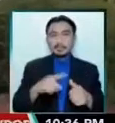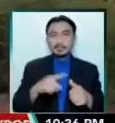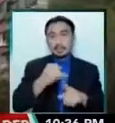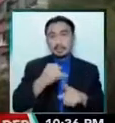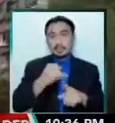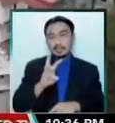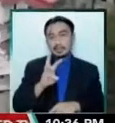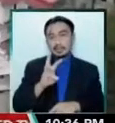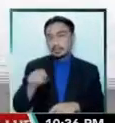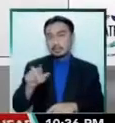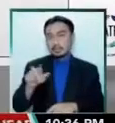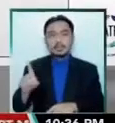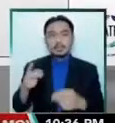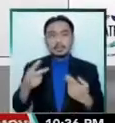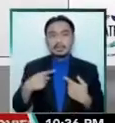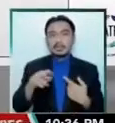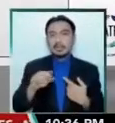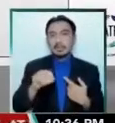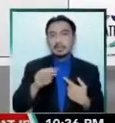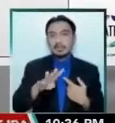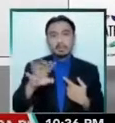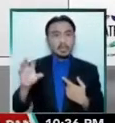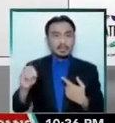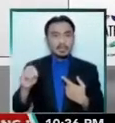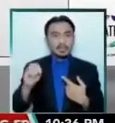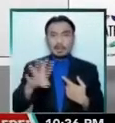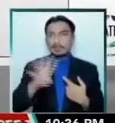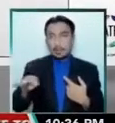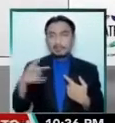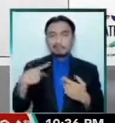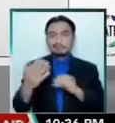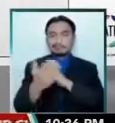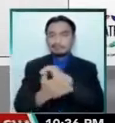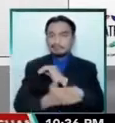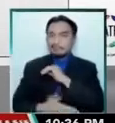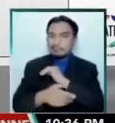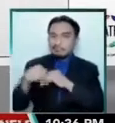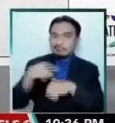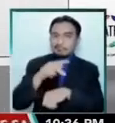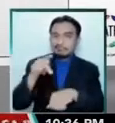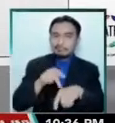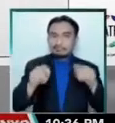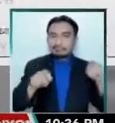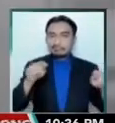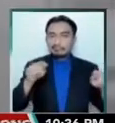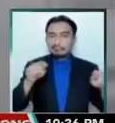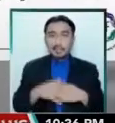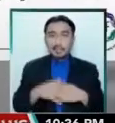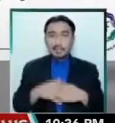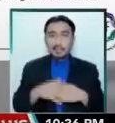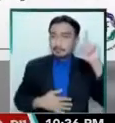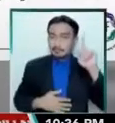31, 2022. Gayon din ang 54 pang mga lugar sa iba't ibang panig ng bansa. Mula naman ngayong araw, January 14 hanggang 31